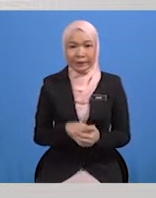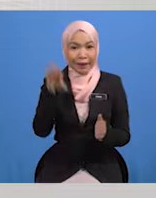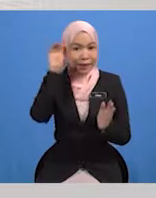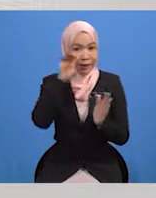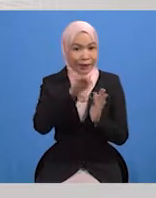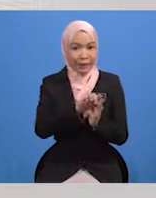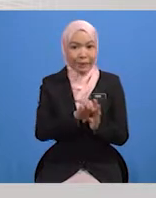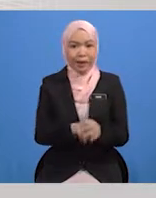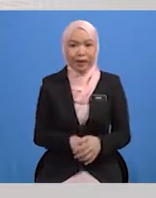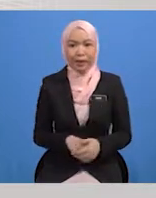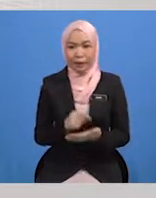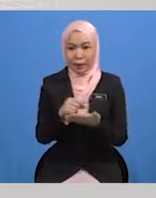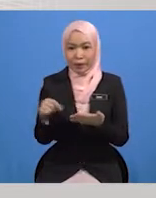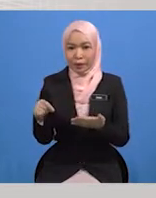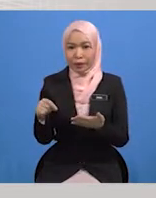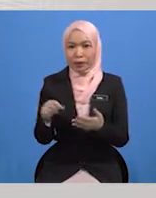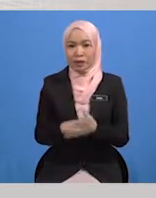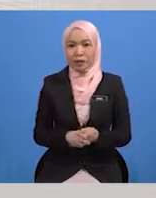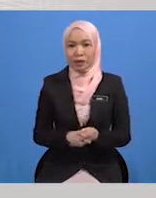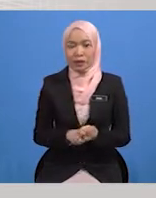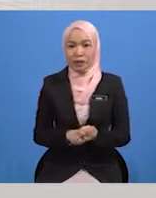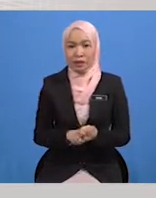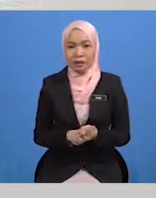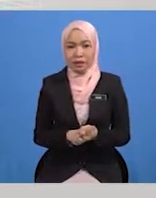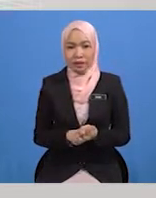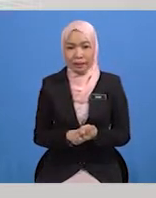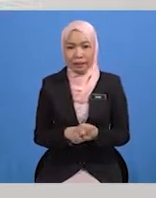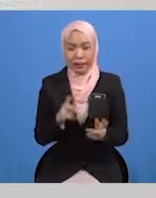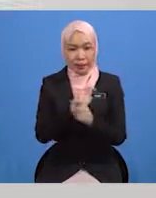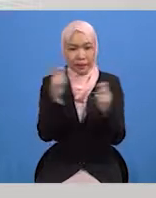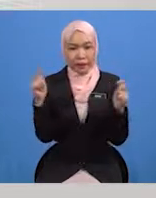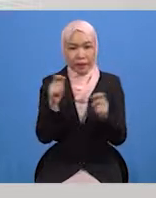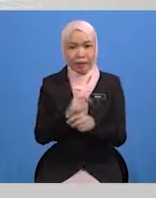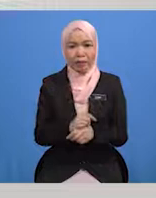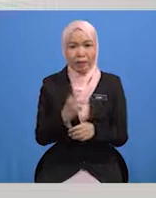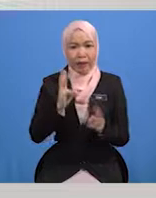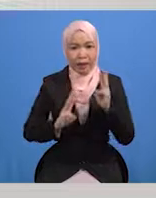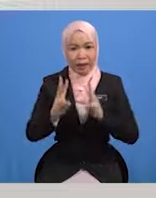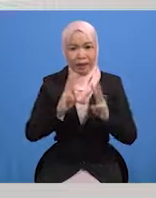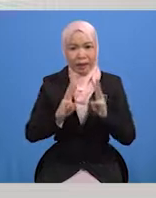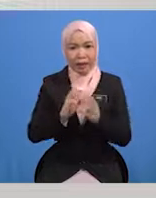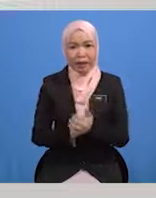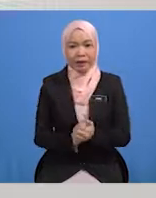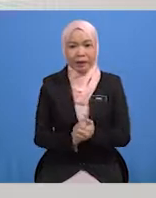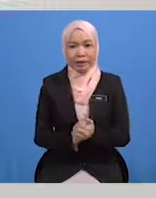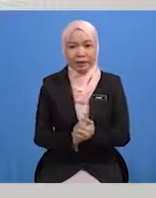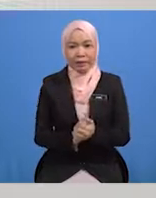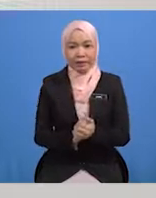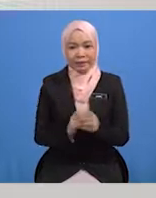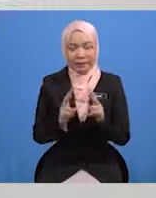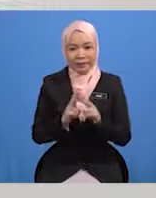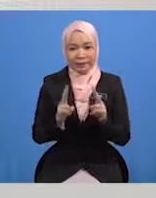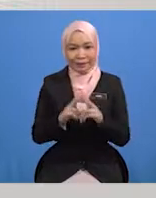Gambaran pengarang tentang perwatakan Asiah Samiah, seorang yang periang semasa